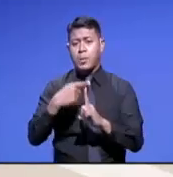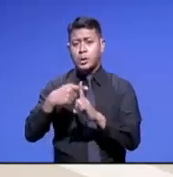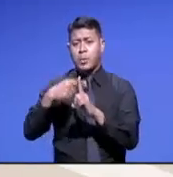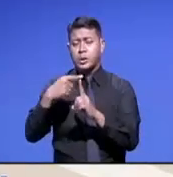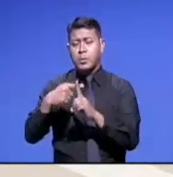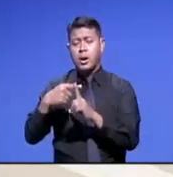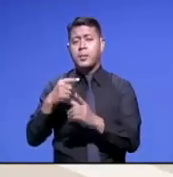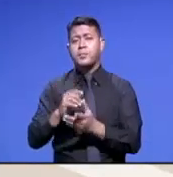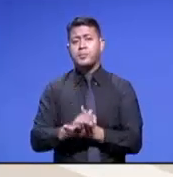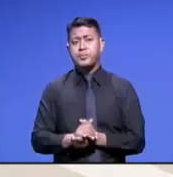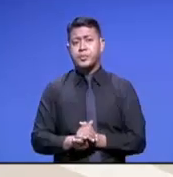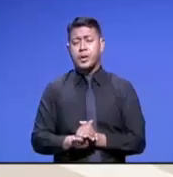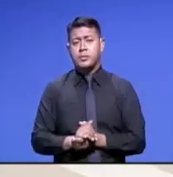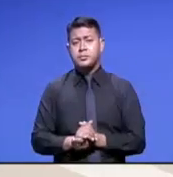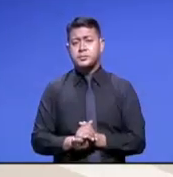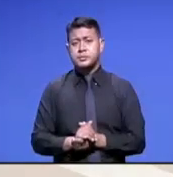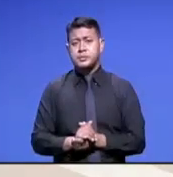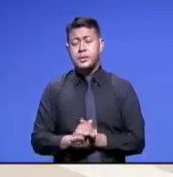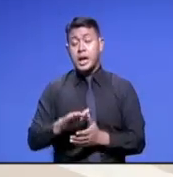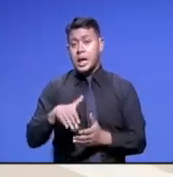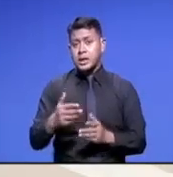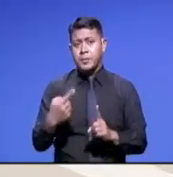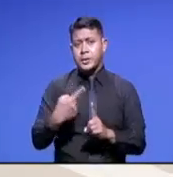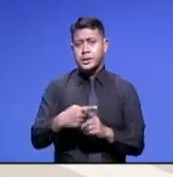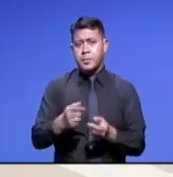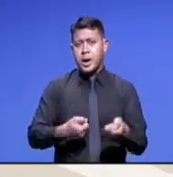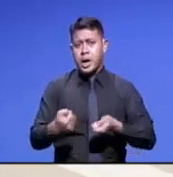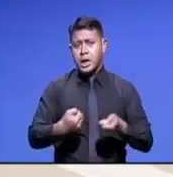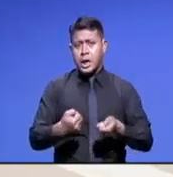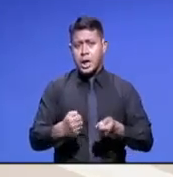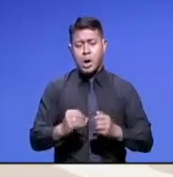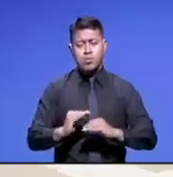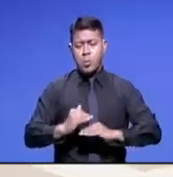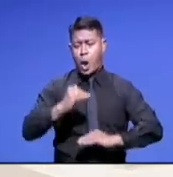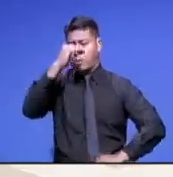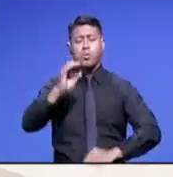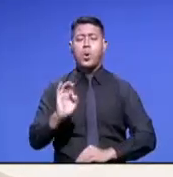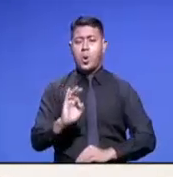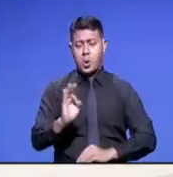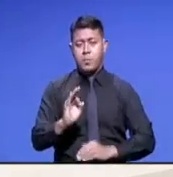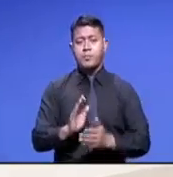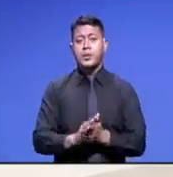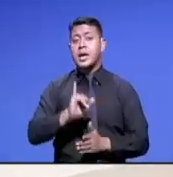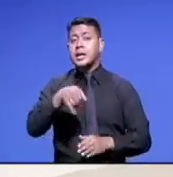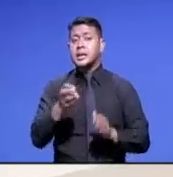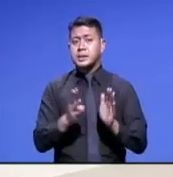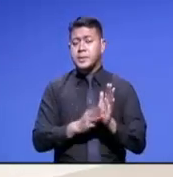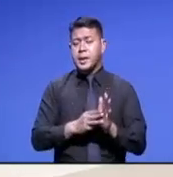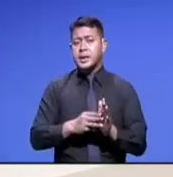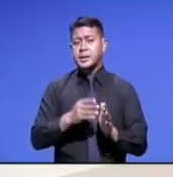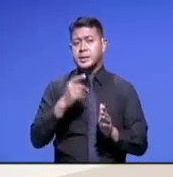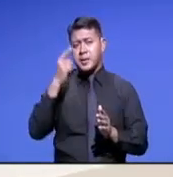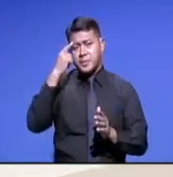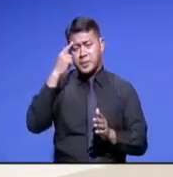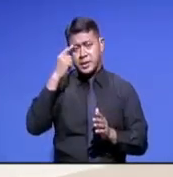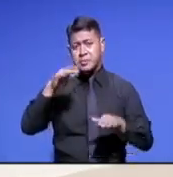hanya saja ini belum secara signifikan begitu terlihat dan juga menambah kepadatan yang ada. Karena Jasa Marga mengatakan perkiraan puncak arus mudik